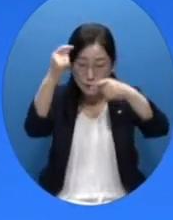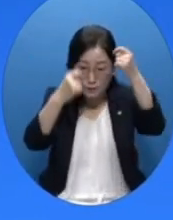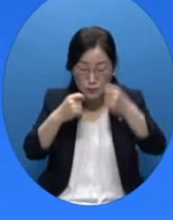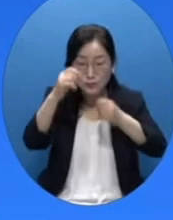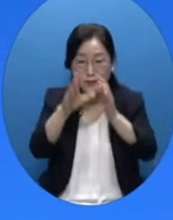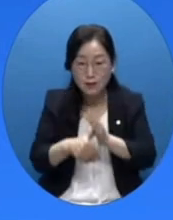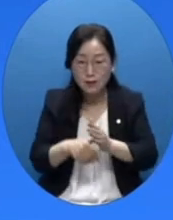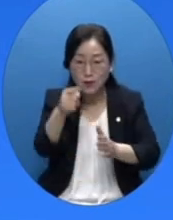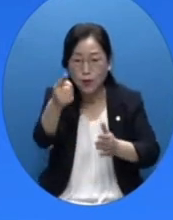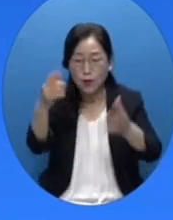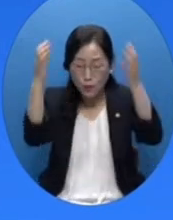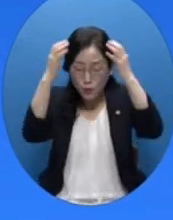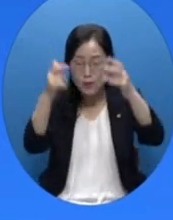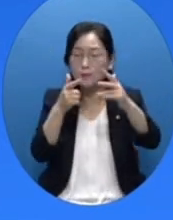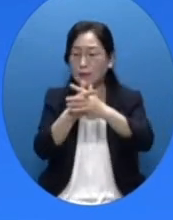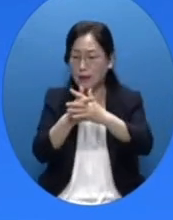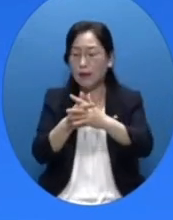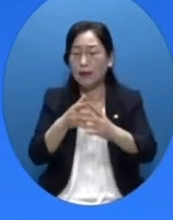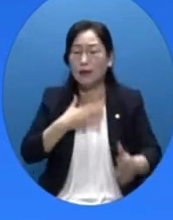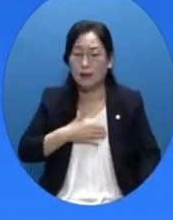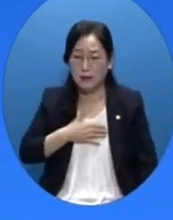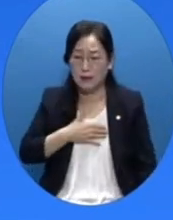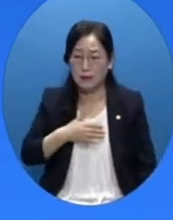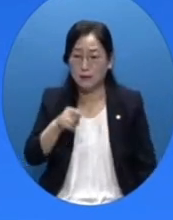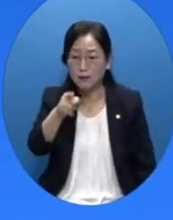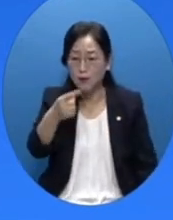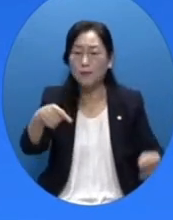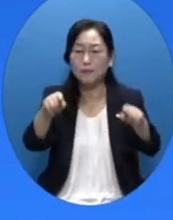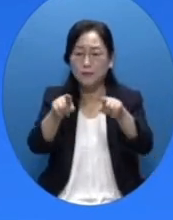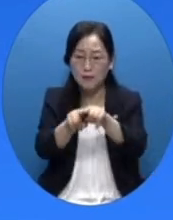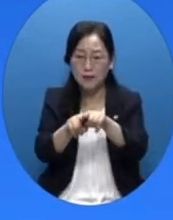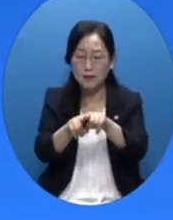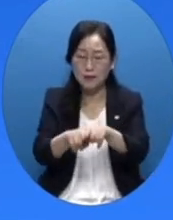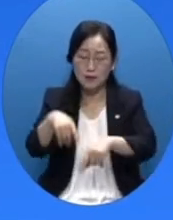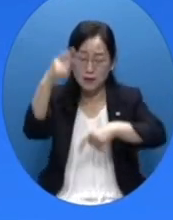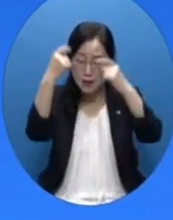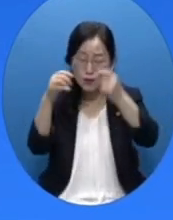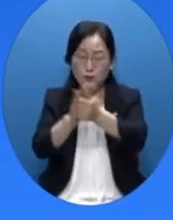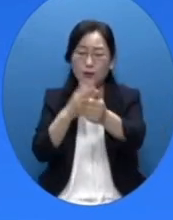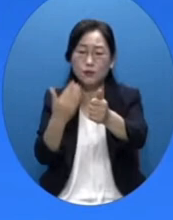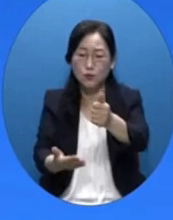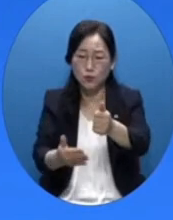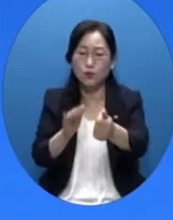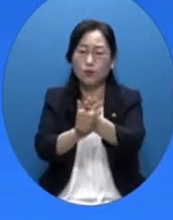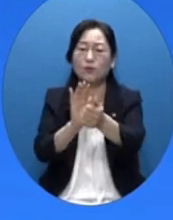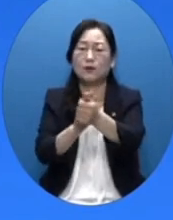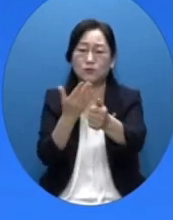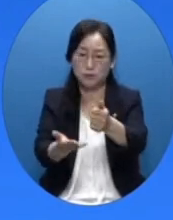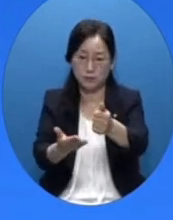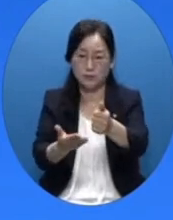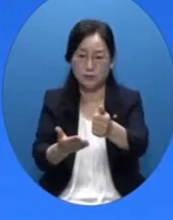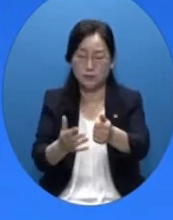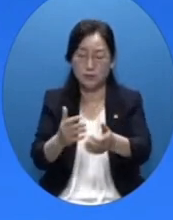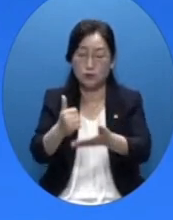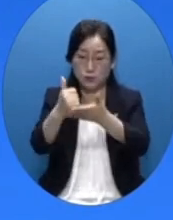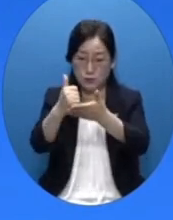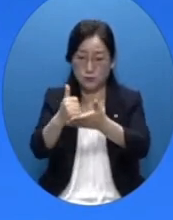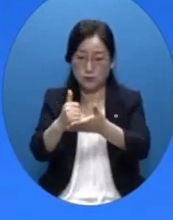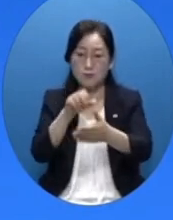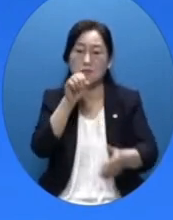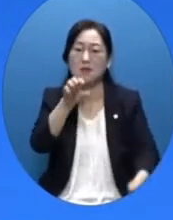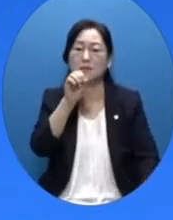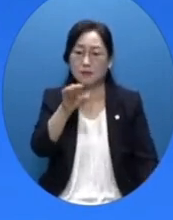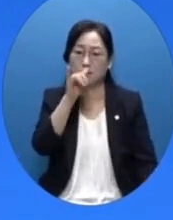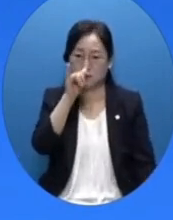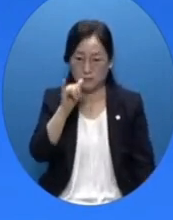내가 너의 고통을 알고 내가 너와 함께하여 너 눈물을 닦아주고 내가 너를 도와줄 것이라 주님 말씀하십니다